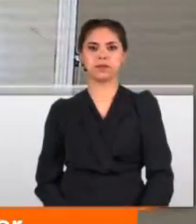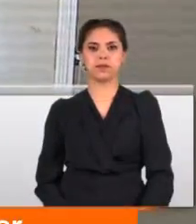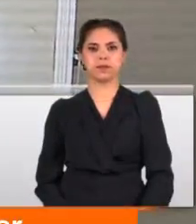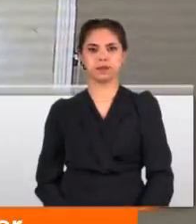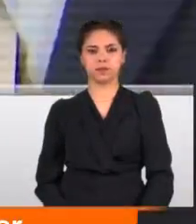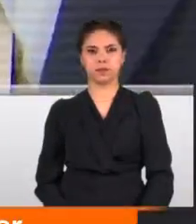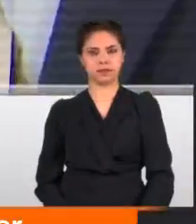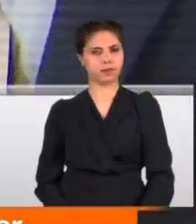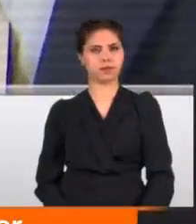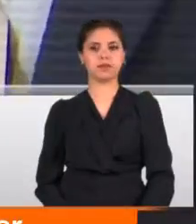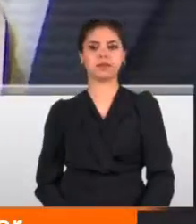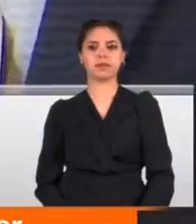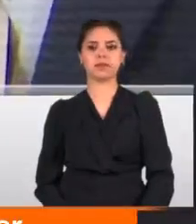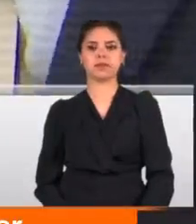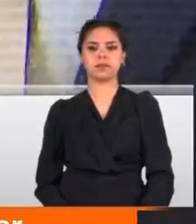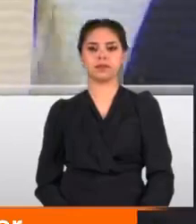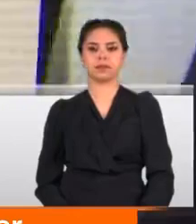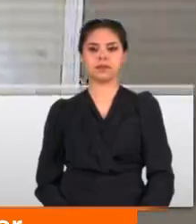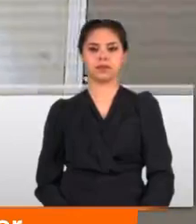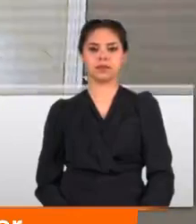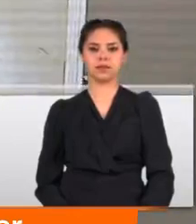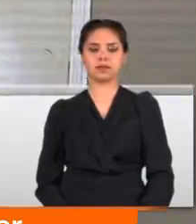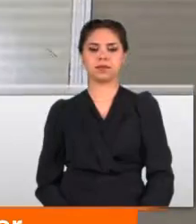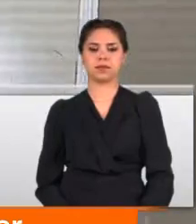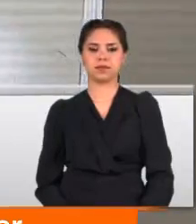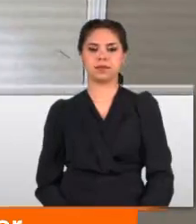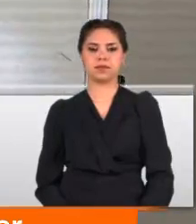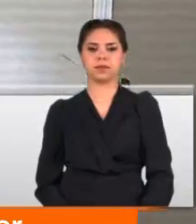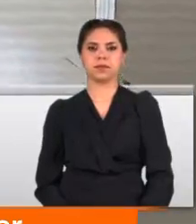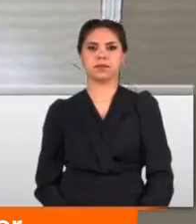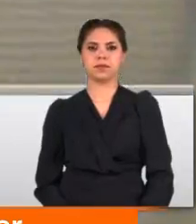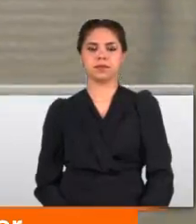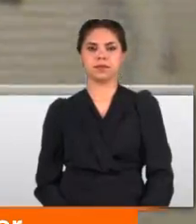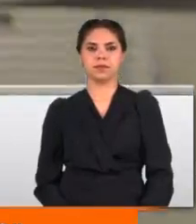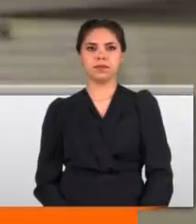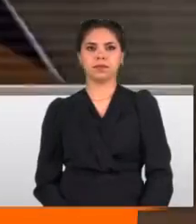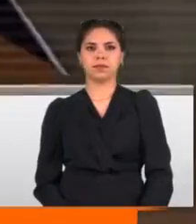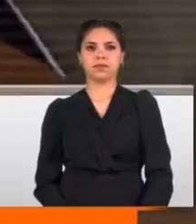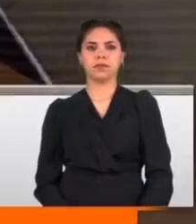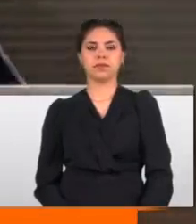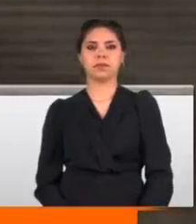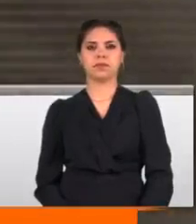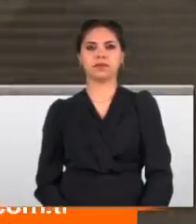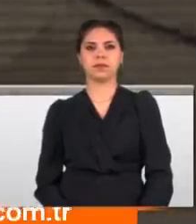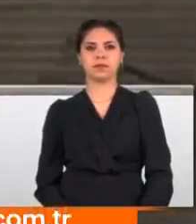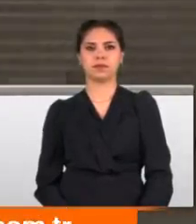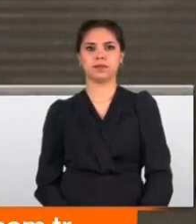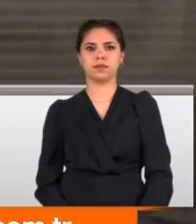...7.500 liranın üzerinde maaş alanlar seyyanen zam ya da refah payı getirilmesi söz konusu.